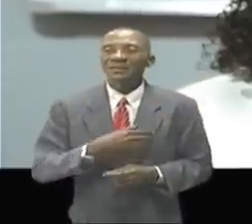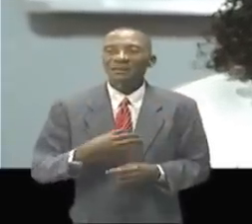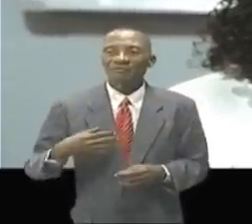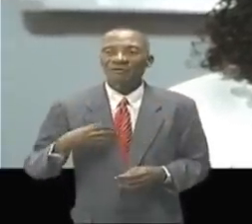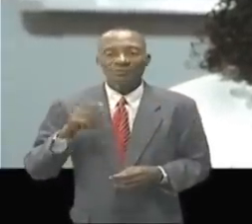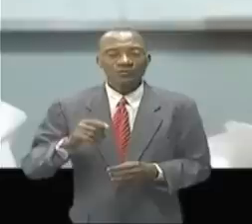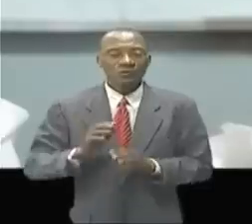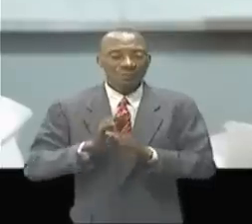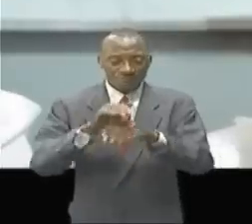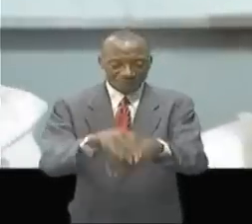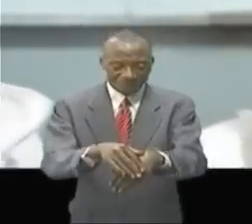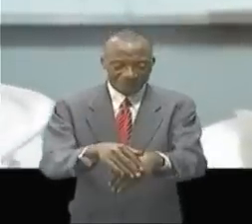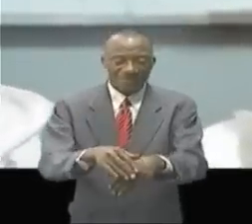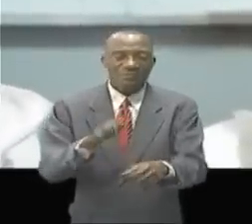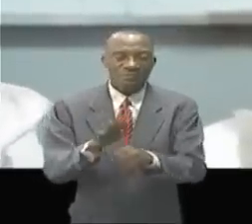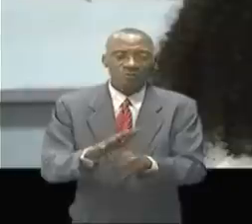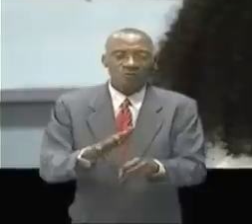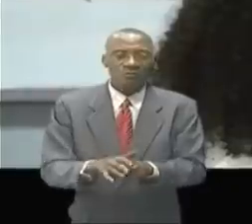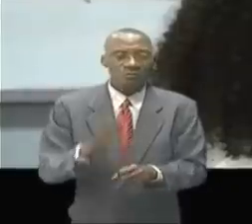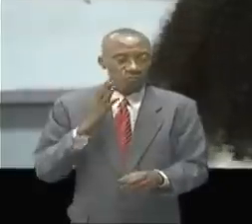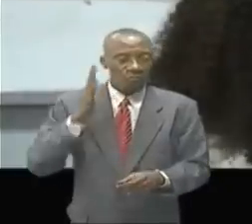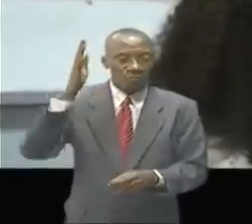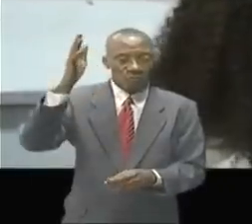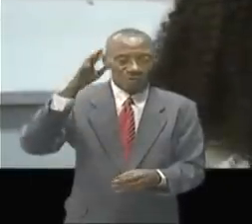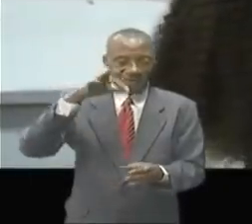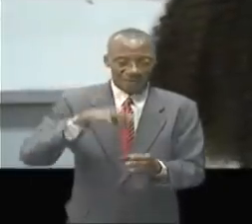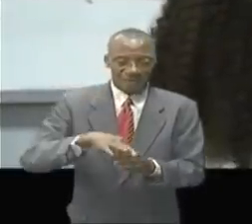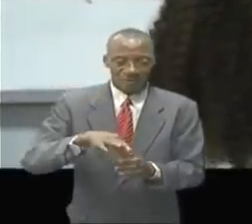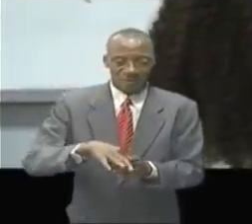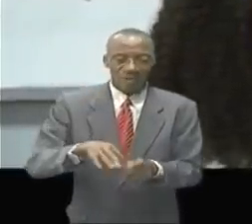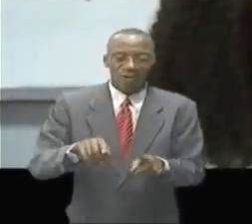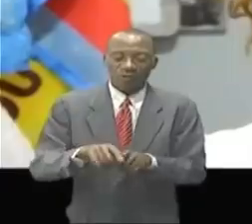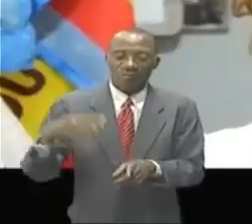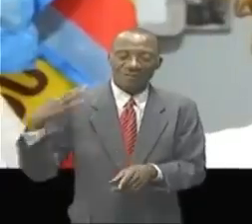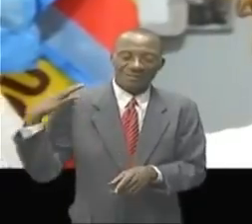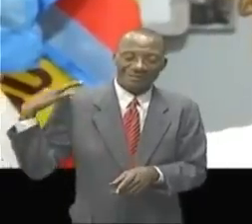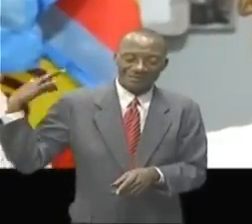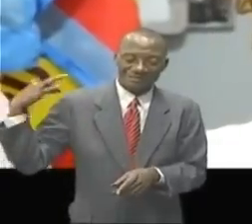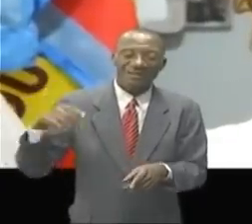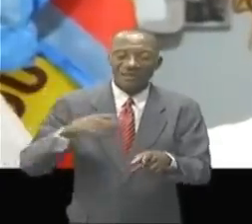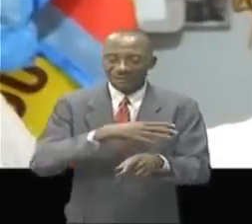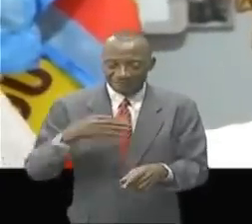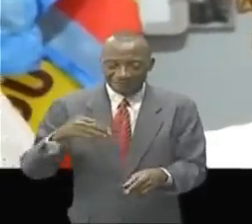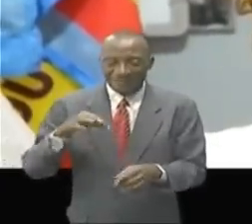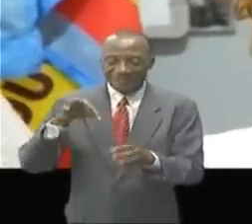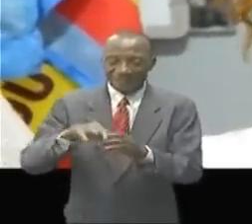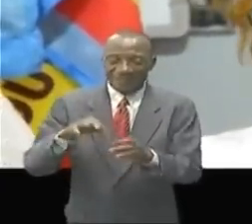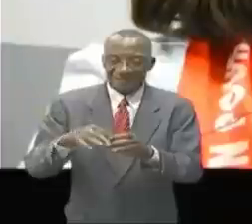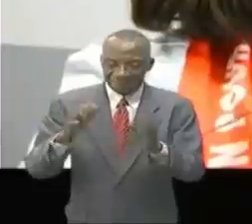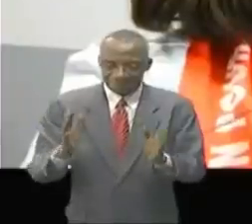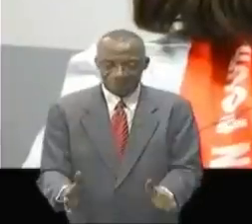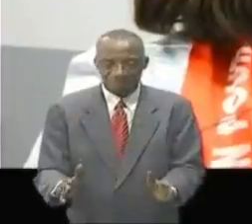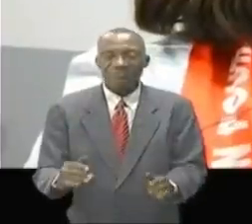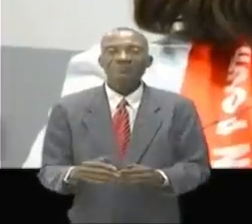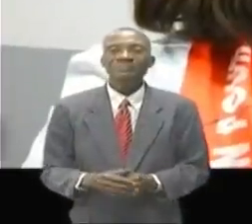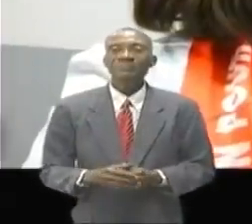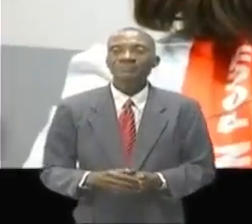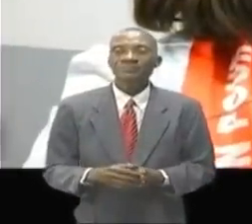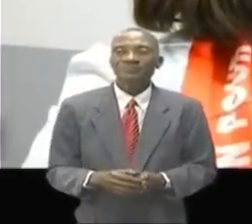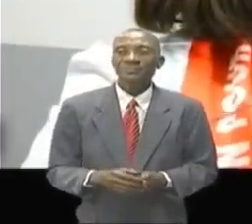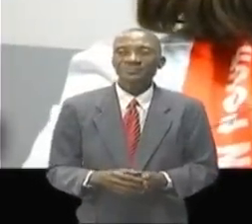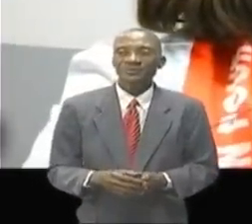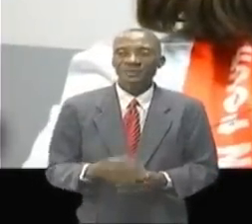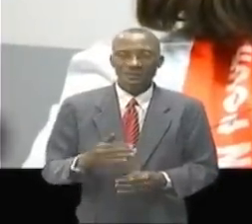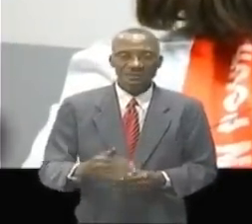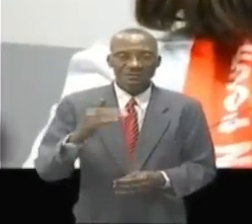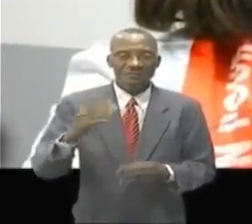aux prochaines élections en tant que candidate et électrice. Ainsi, décidons ces jours devant Dieu,